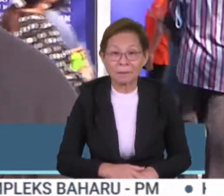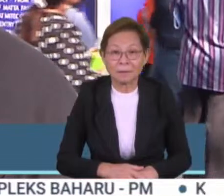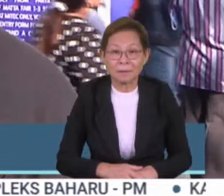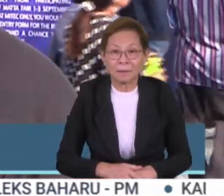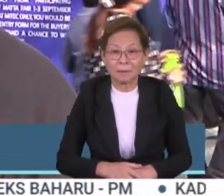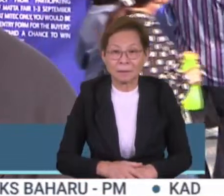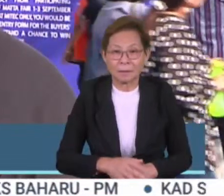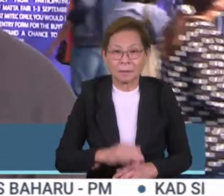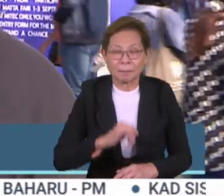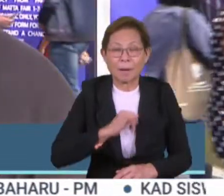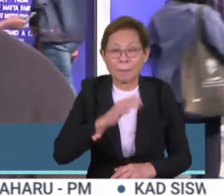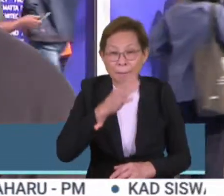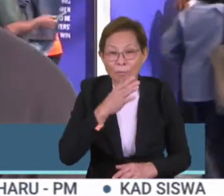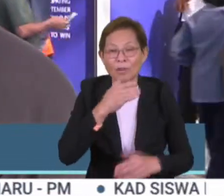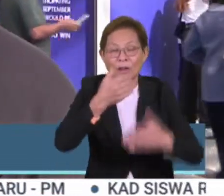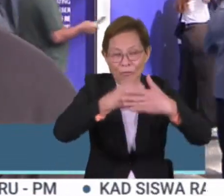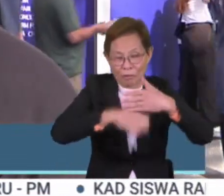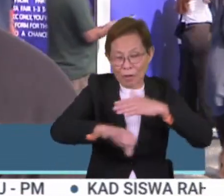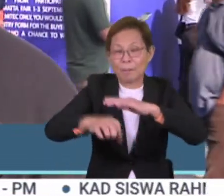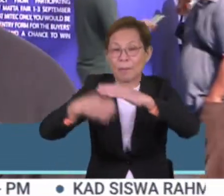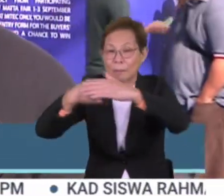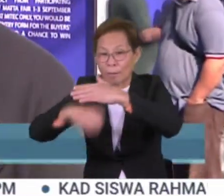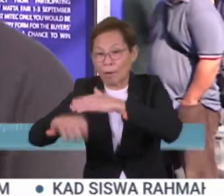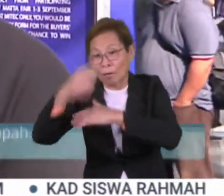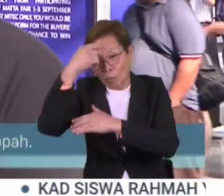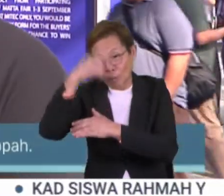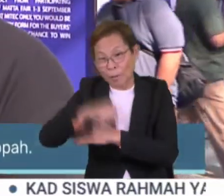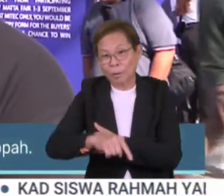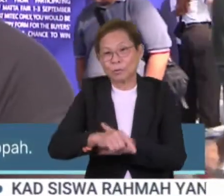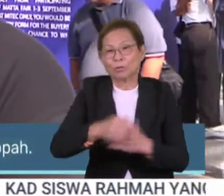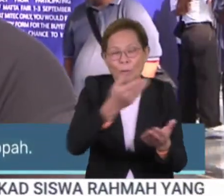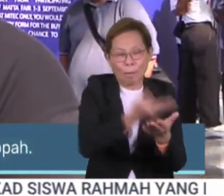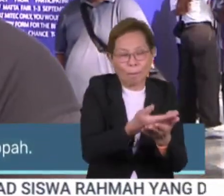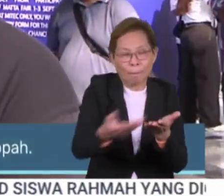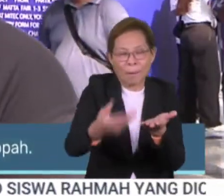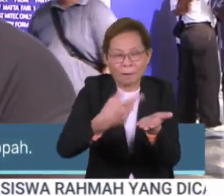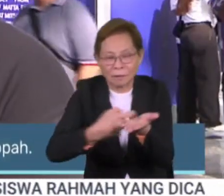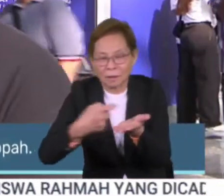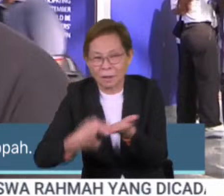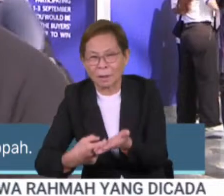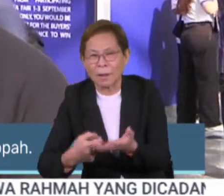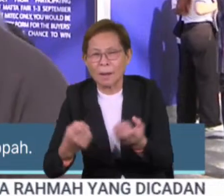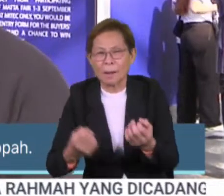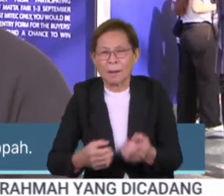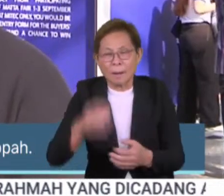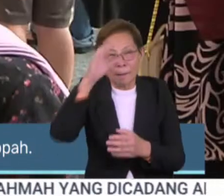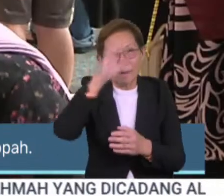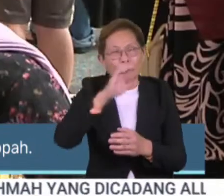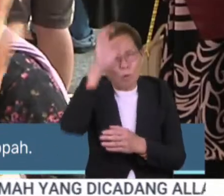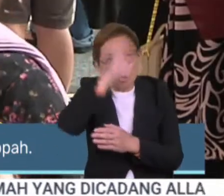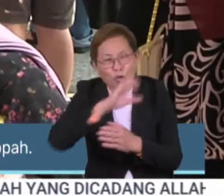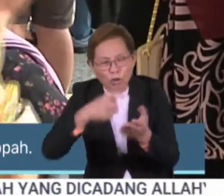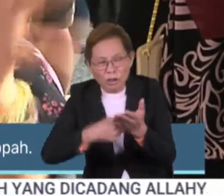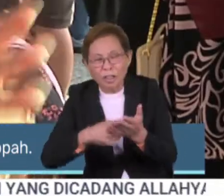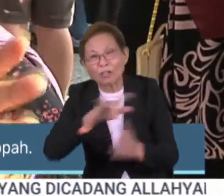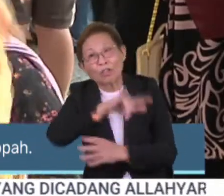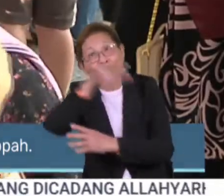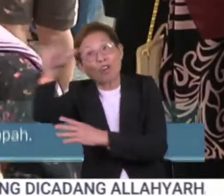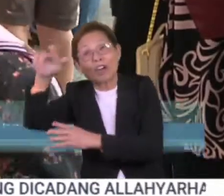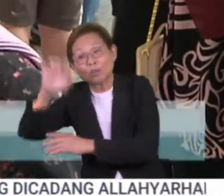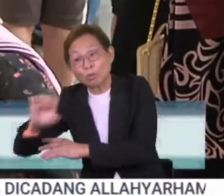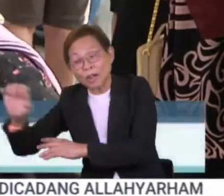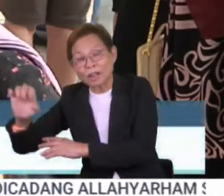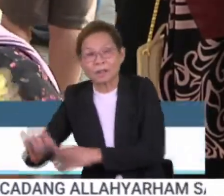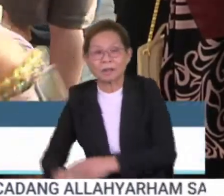and we got a few emails saying that there's good deals up to 35% off tickets. So we're mainly looking for tickets to Europe. Sebab MATA Fair ni banyak travel